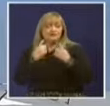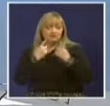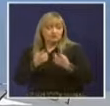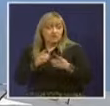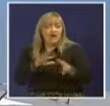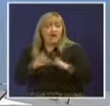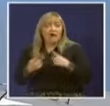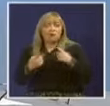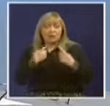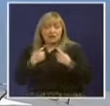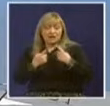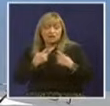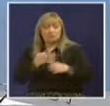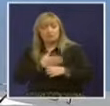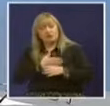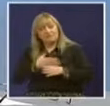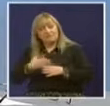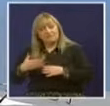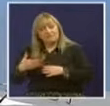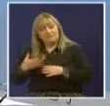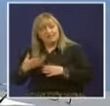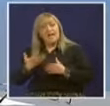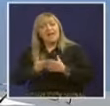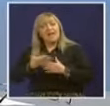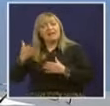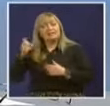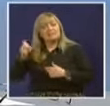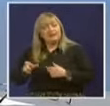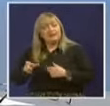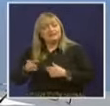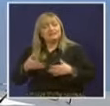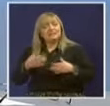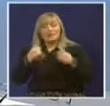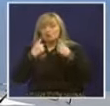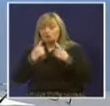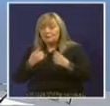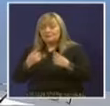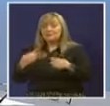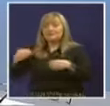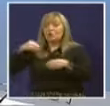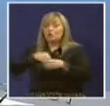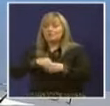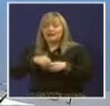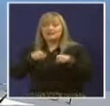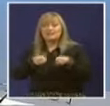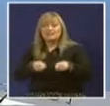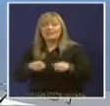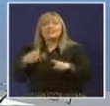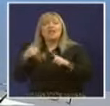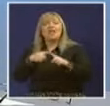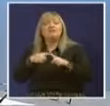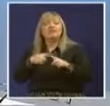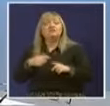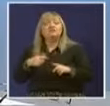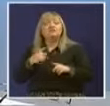ако разговорът винаги, значи експерти се опитват да го вкарат в тези технически характеристики, дали е затворена среда, ще излезе